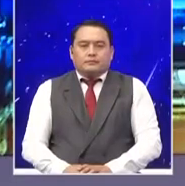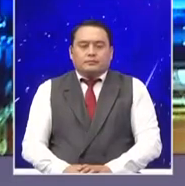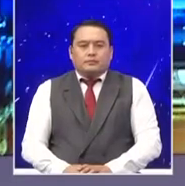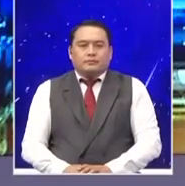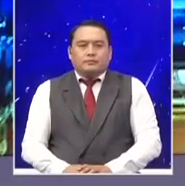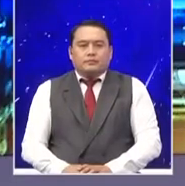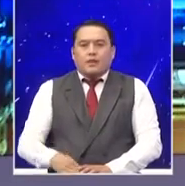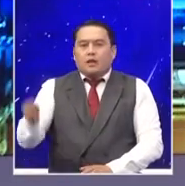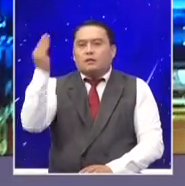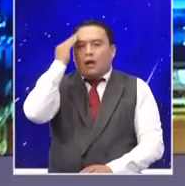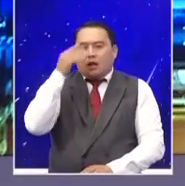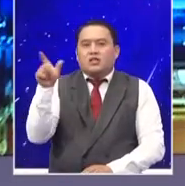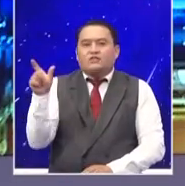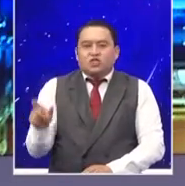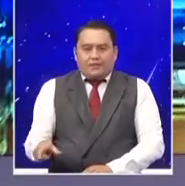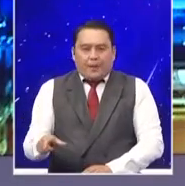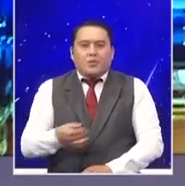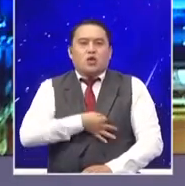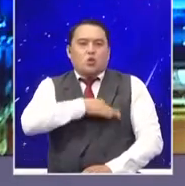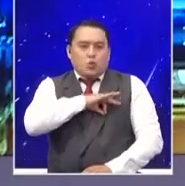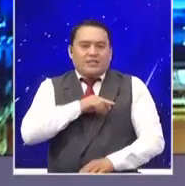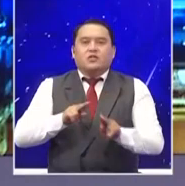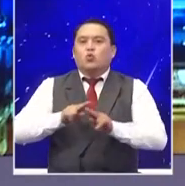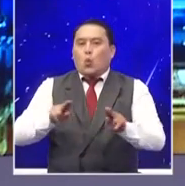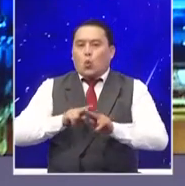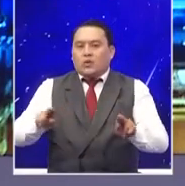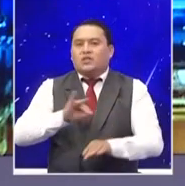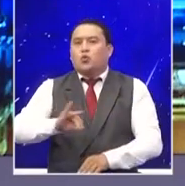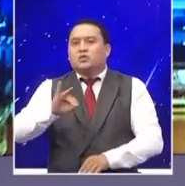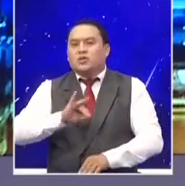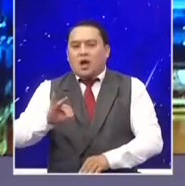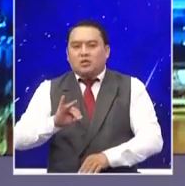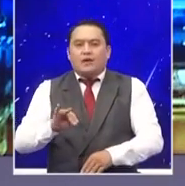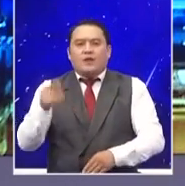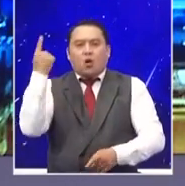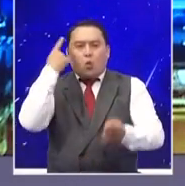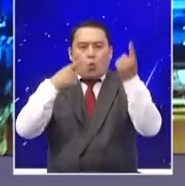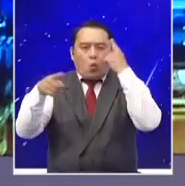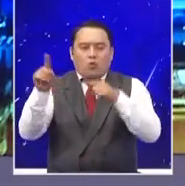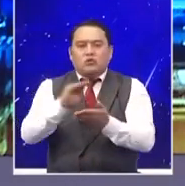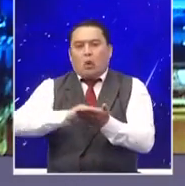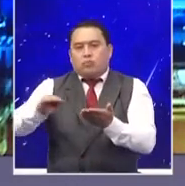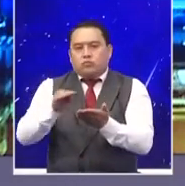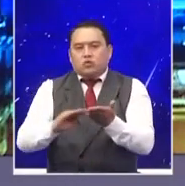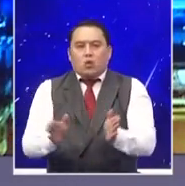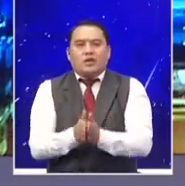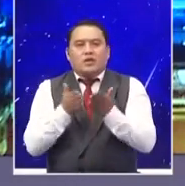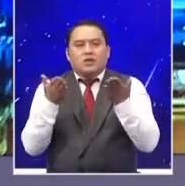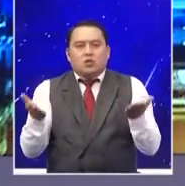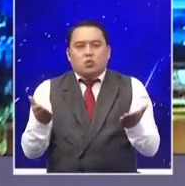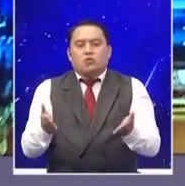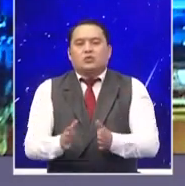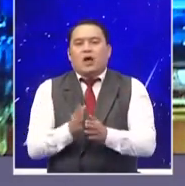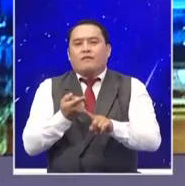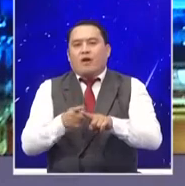Человек с безграничными возможностями, юрист, преподаватель истории, автор диссертации «Культура шелкового пути. Диалог.